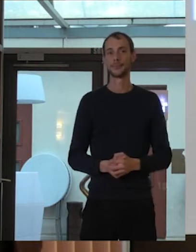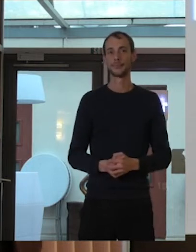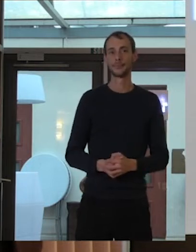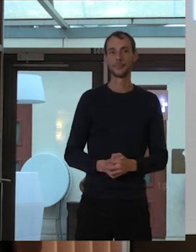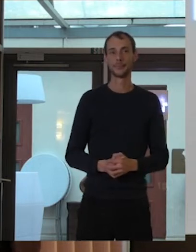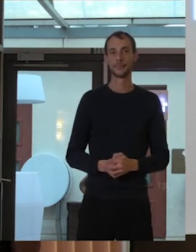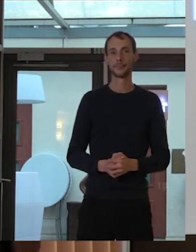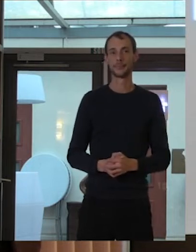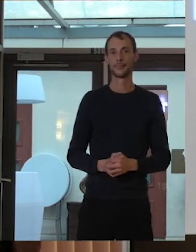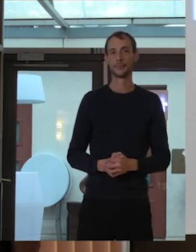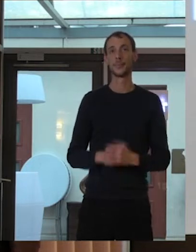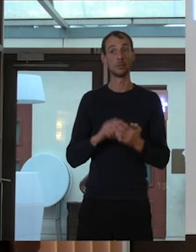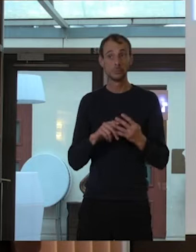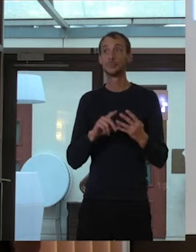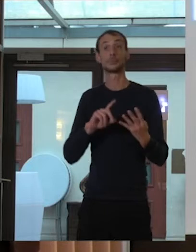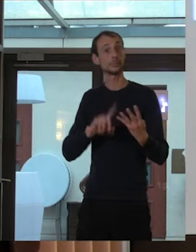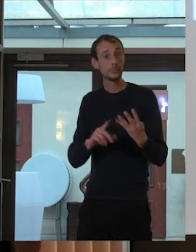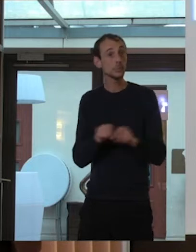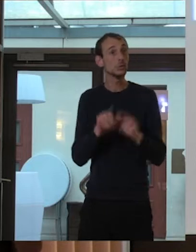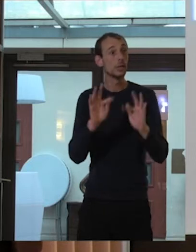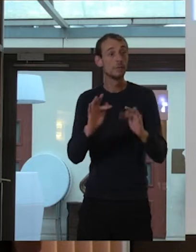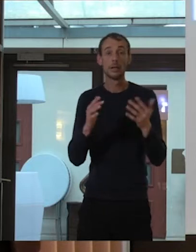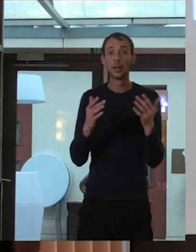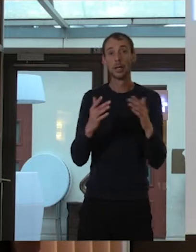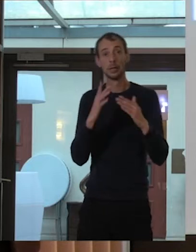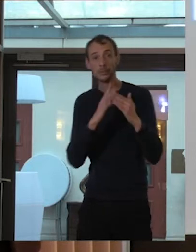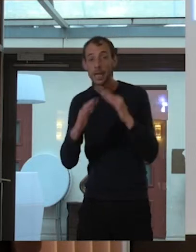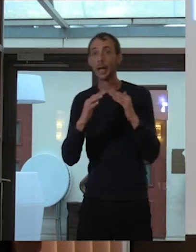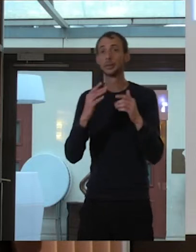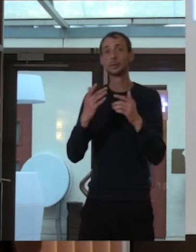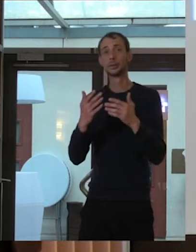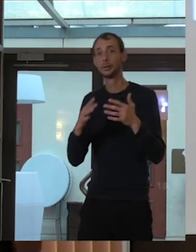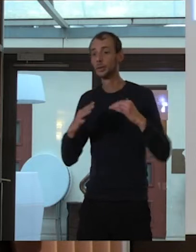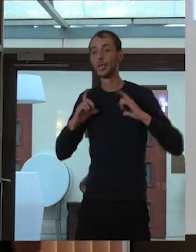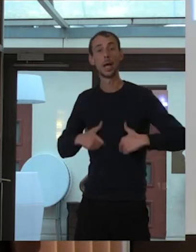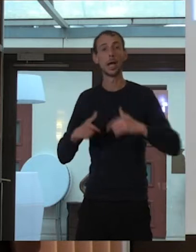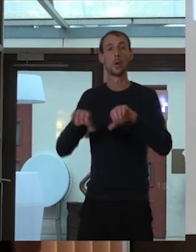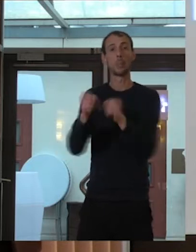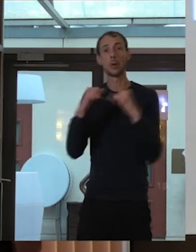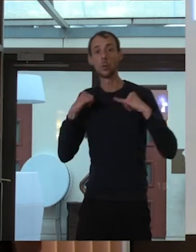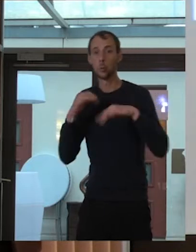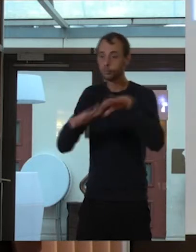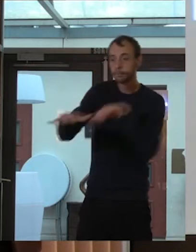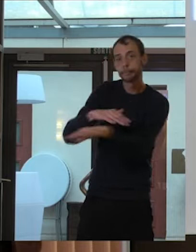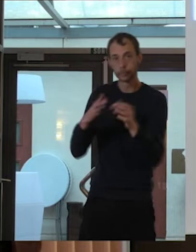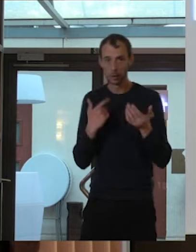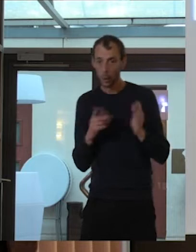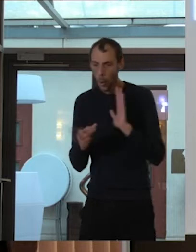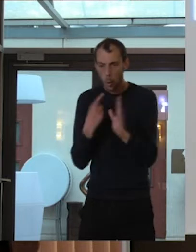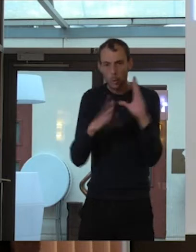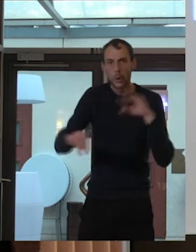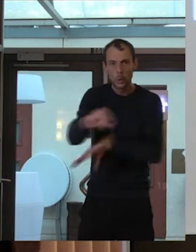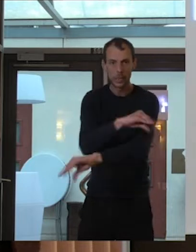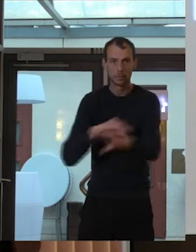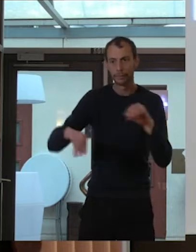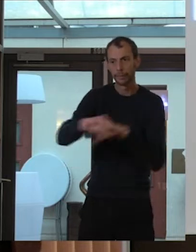la réorganisation de l'espace des cours, des crèches et des écoles de la ville, car on sait que dès le plus jeune âge,